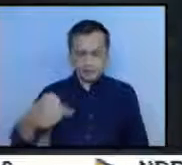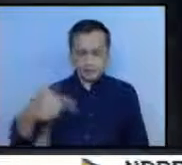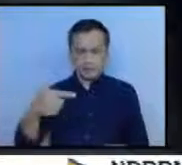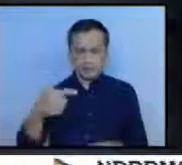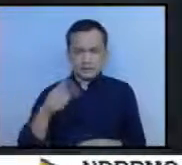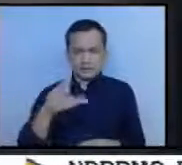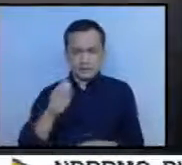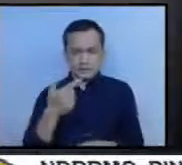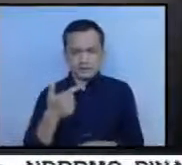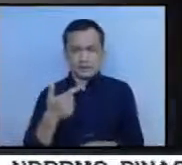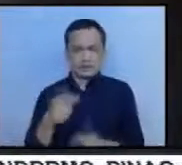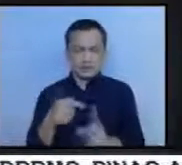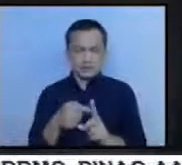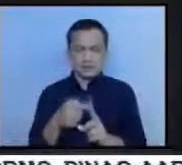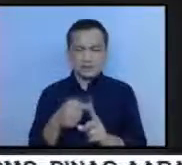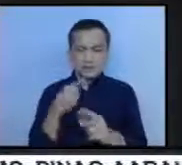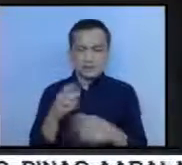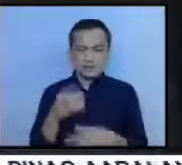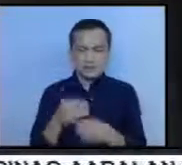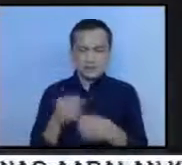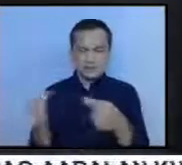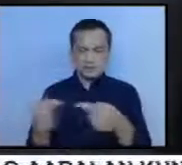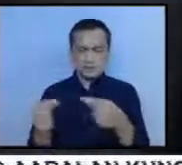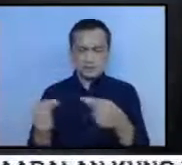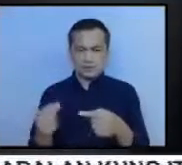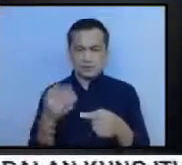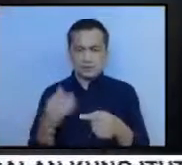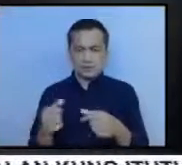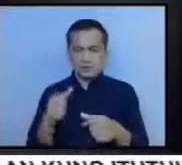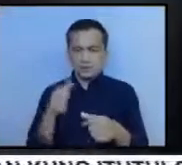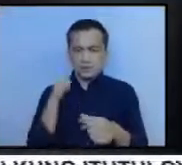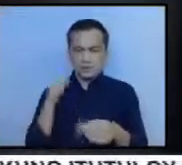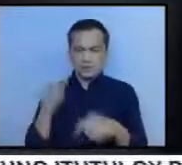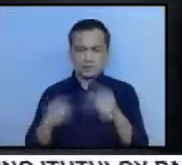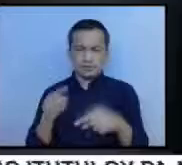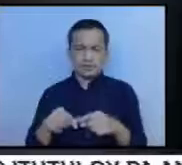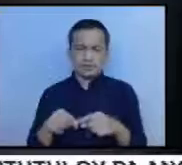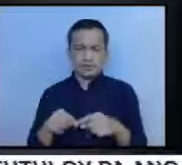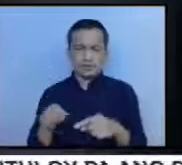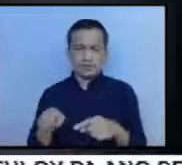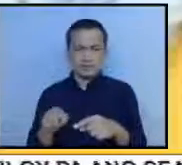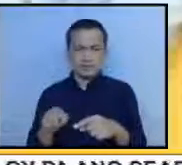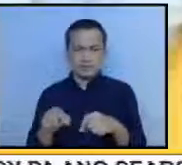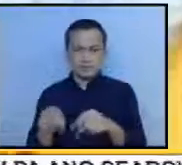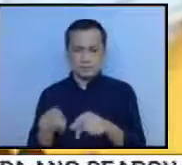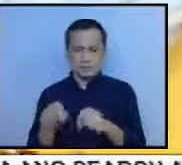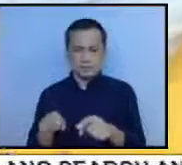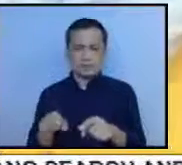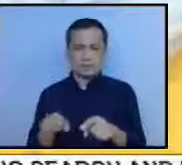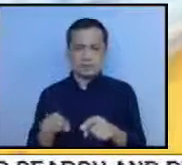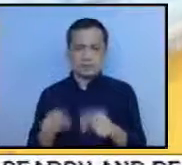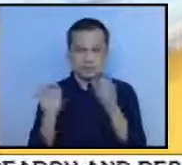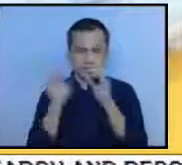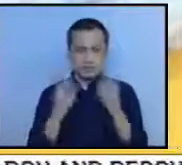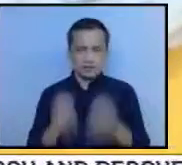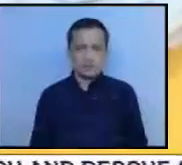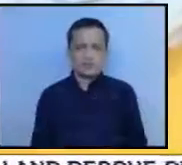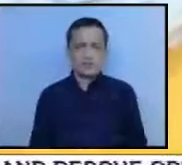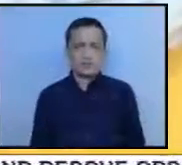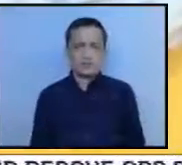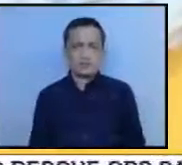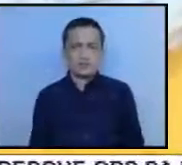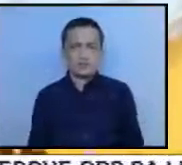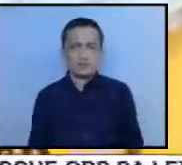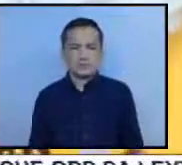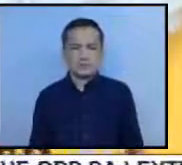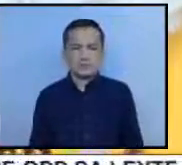pa nito, nagsimula ang alitan dahil tinanggihan niya ang kaibigan na pinagtitinda siya ng illegal na droga. Inano po nila, niyaya po nila mag-inom.